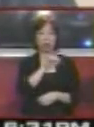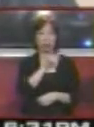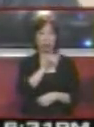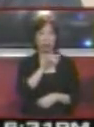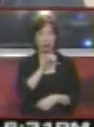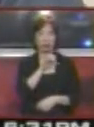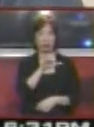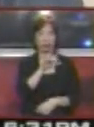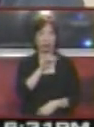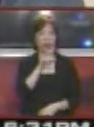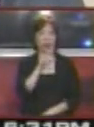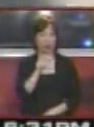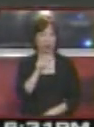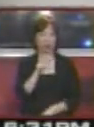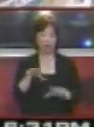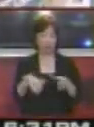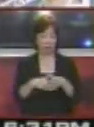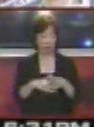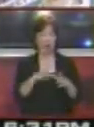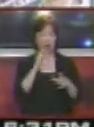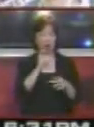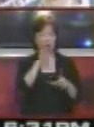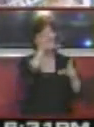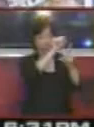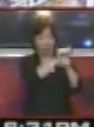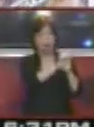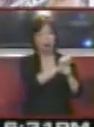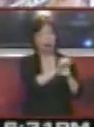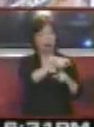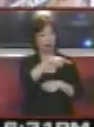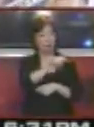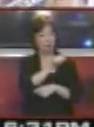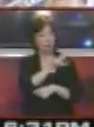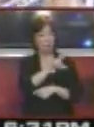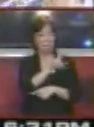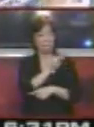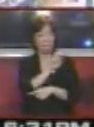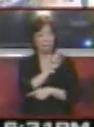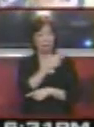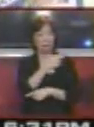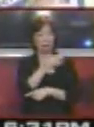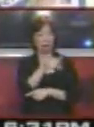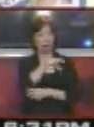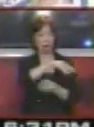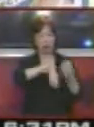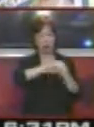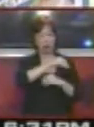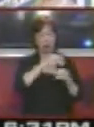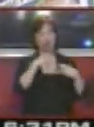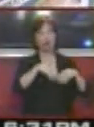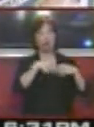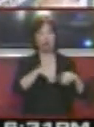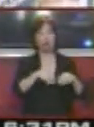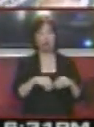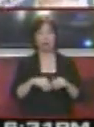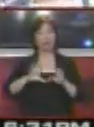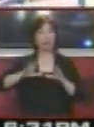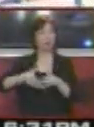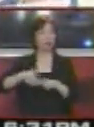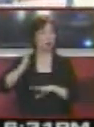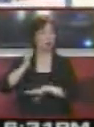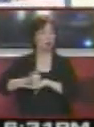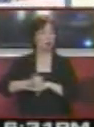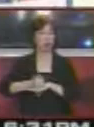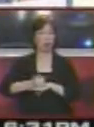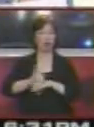na punterya ay mga pawn shop. Ito kasing Acetylene Gang, it is isang malaking organized criminal gang. Meron